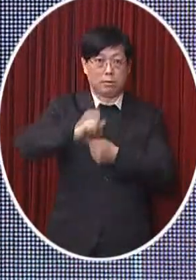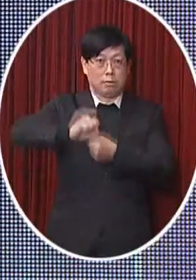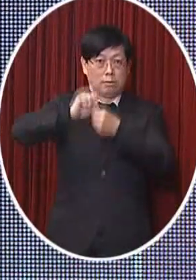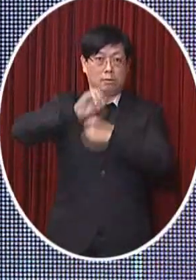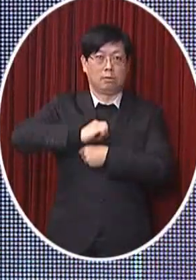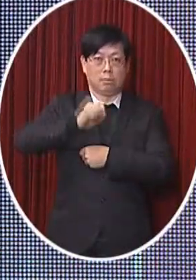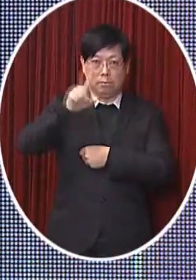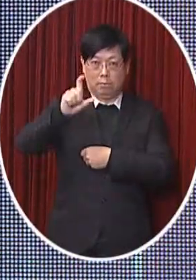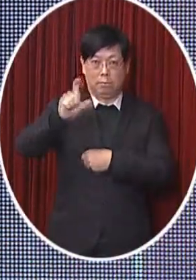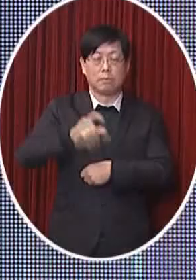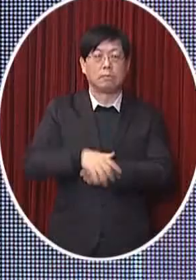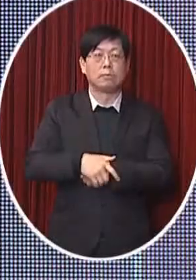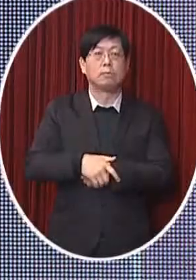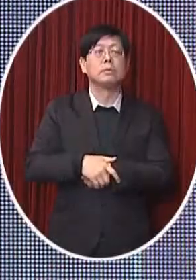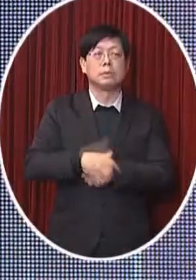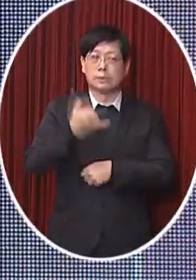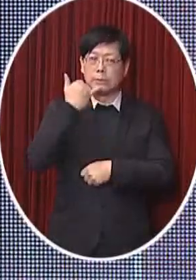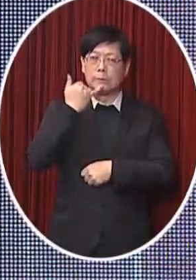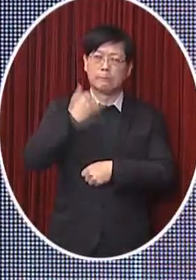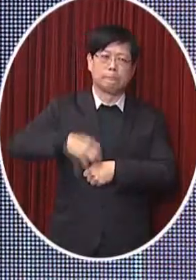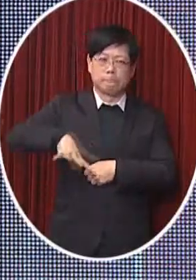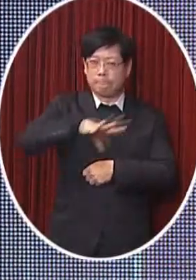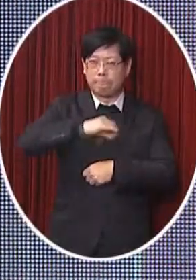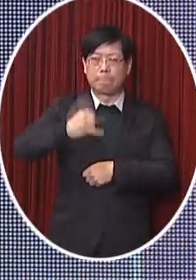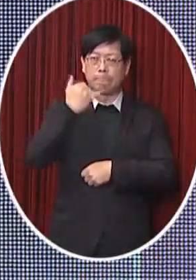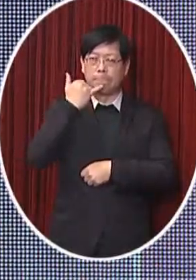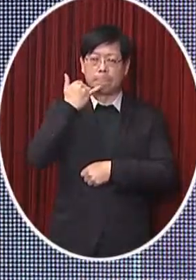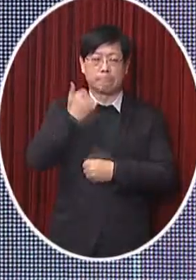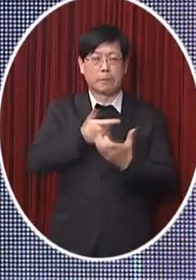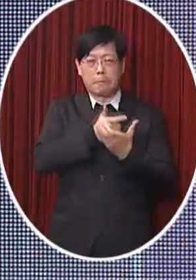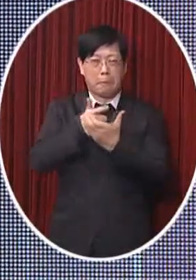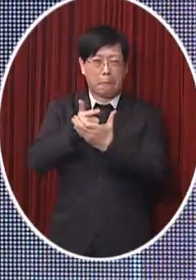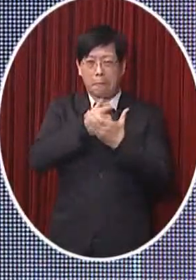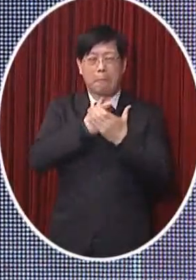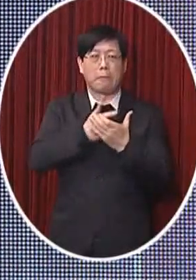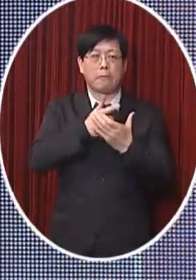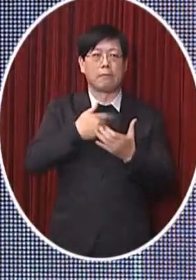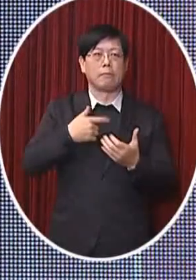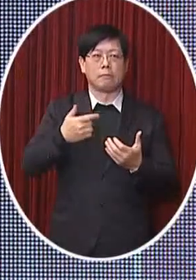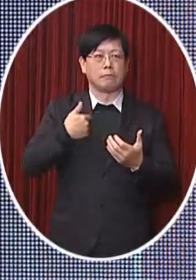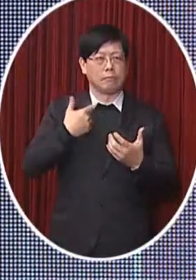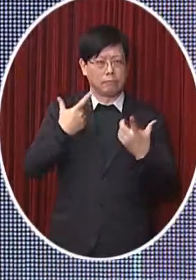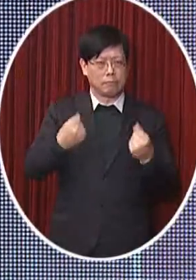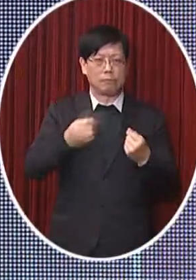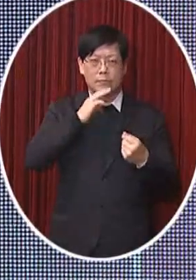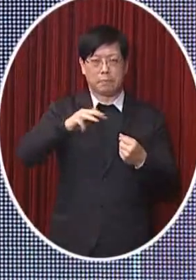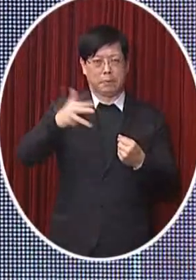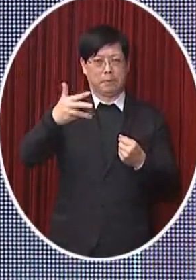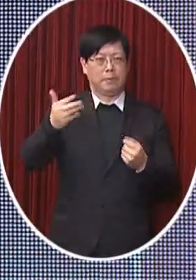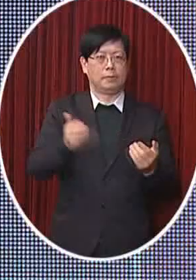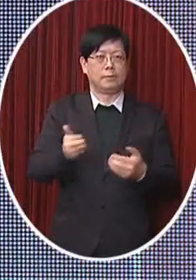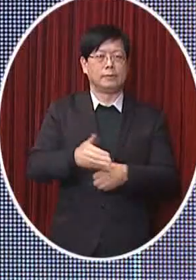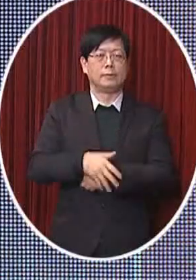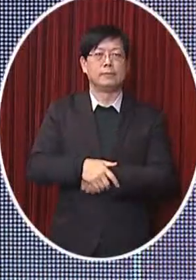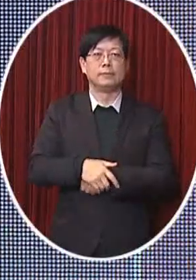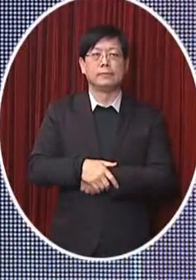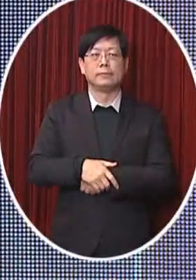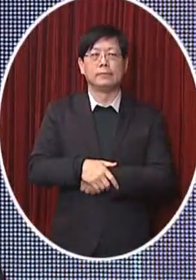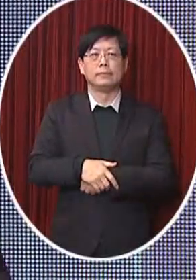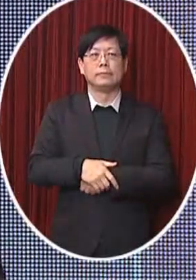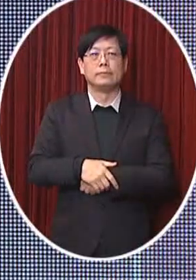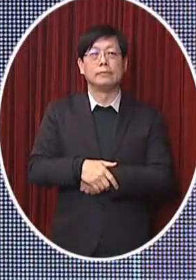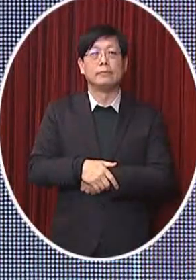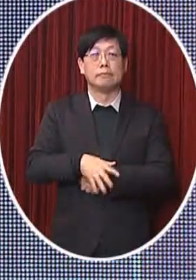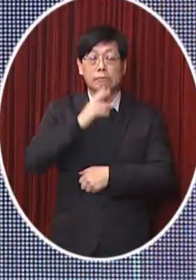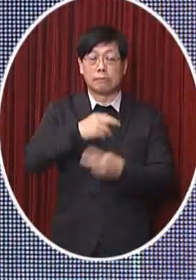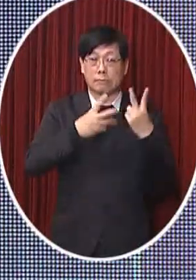到160发，而全役期的射击发数不会低过800发。